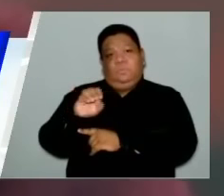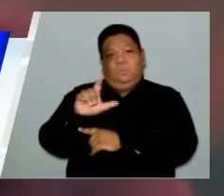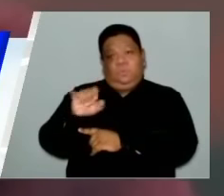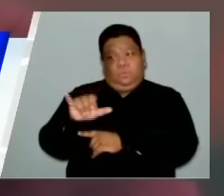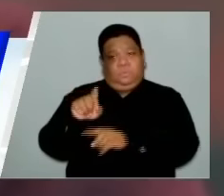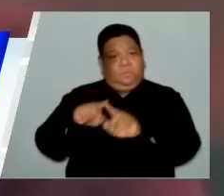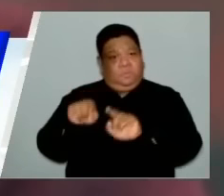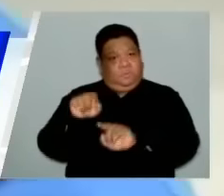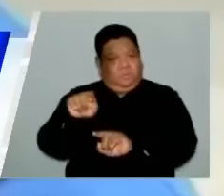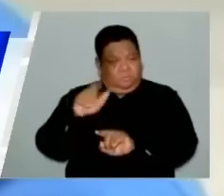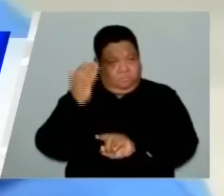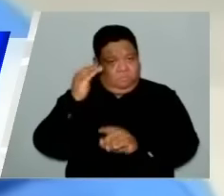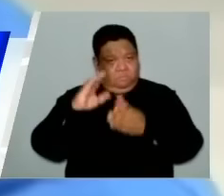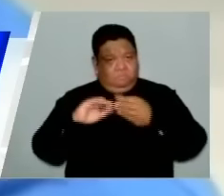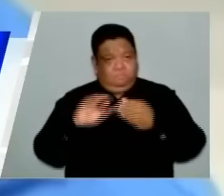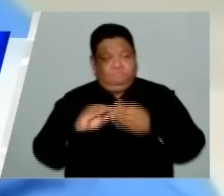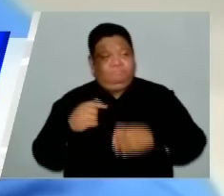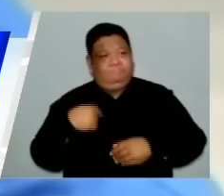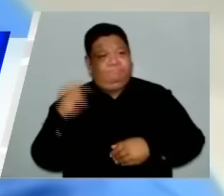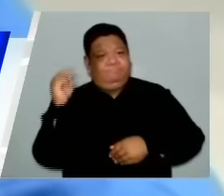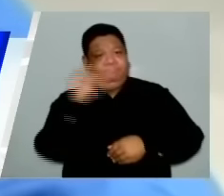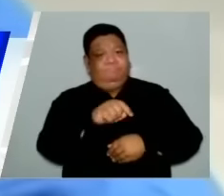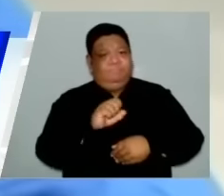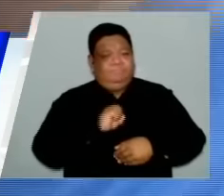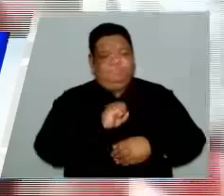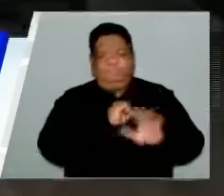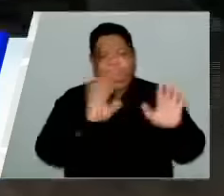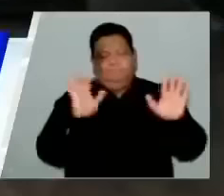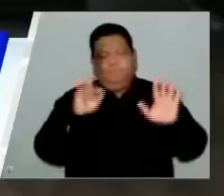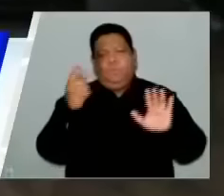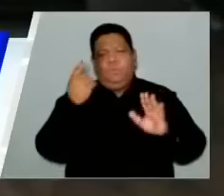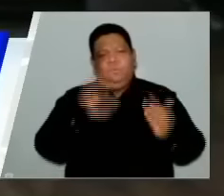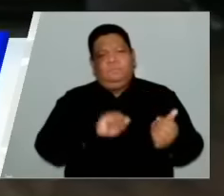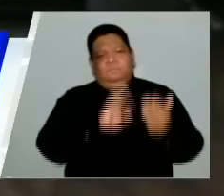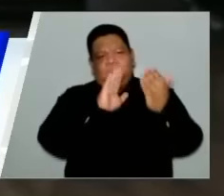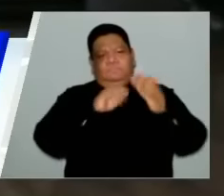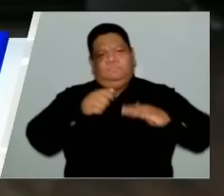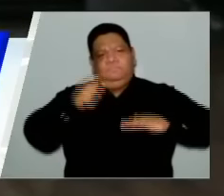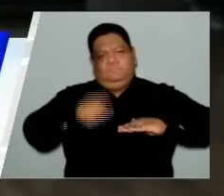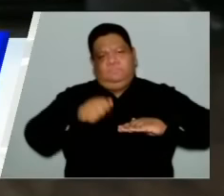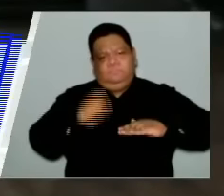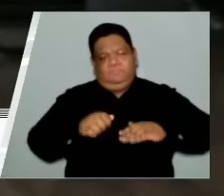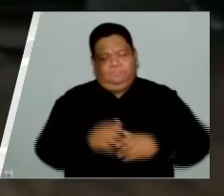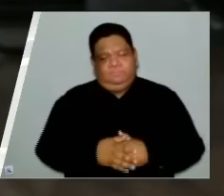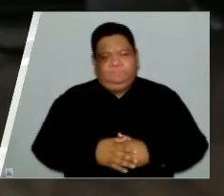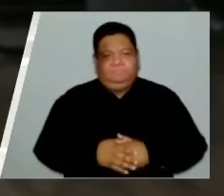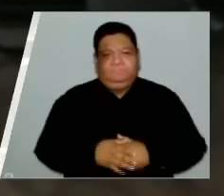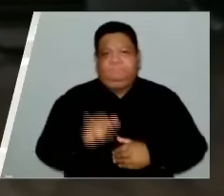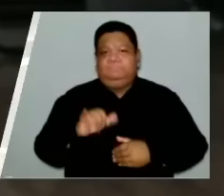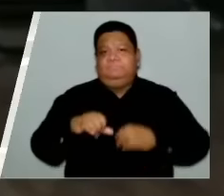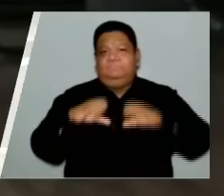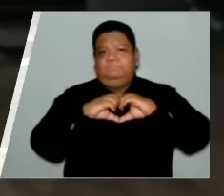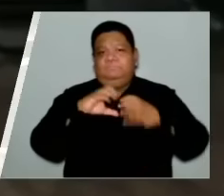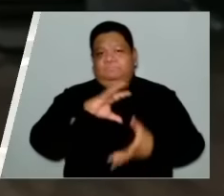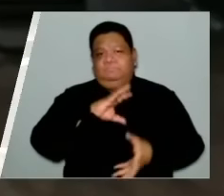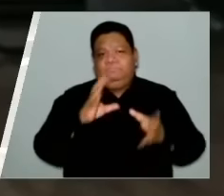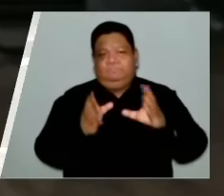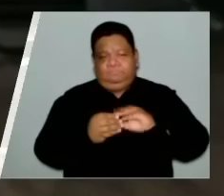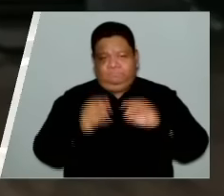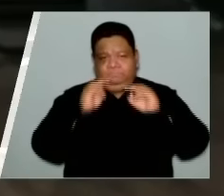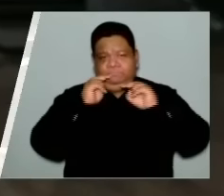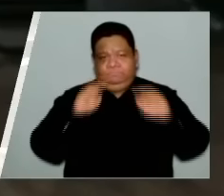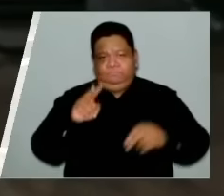siya dadalo sa pagdinig at haharap lang sa korte kung may reklamo. Para sa GMA Integrated News, ako si Mav Gonzales, ang inyong